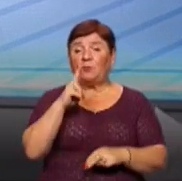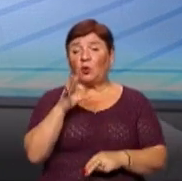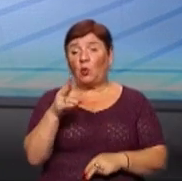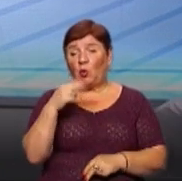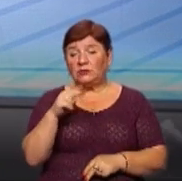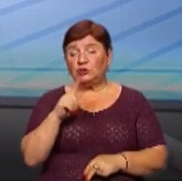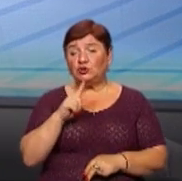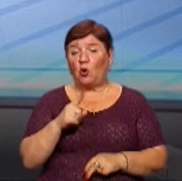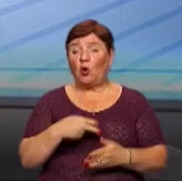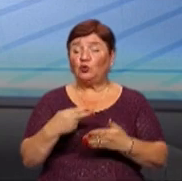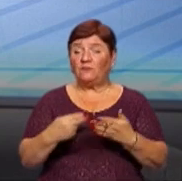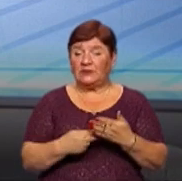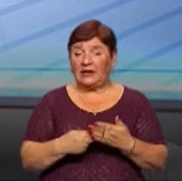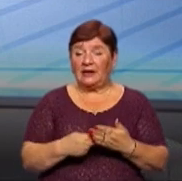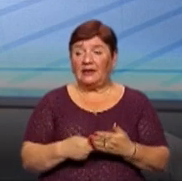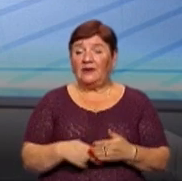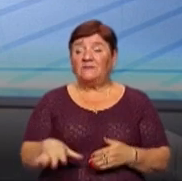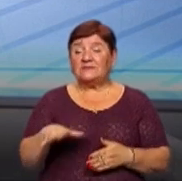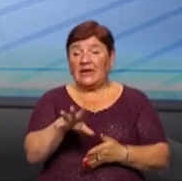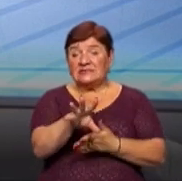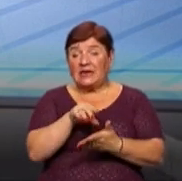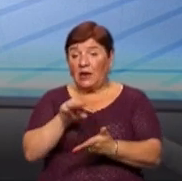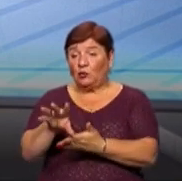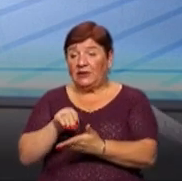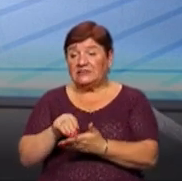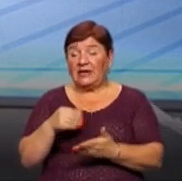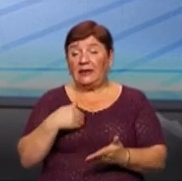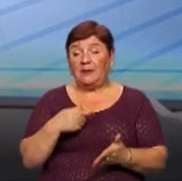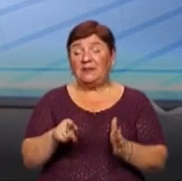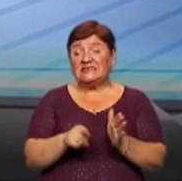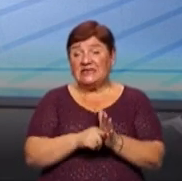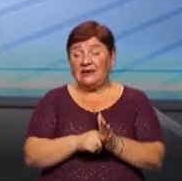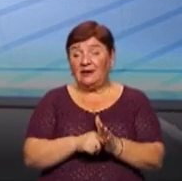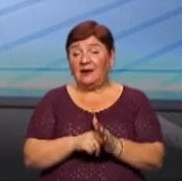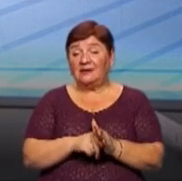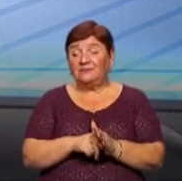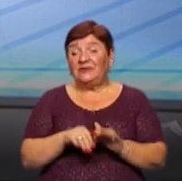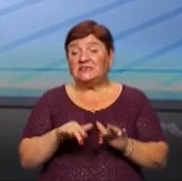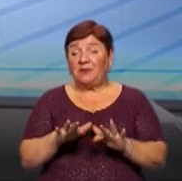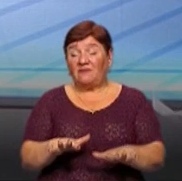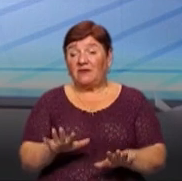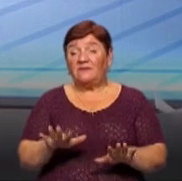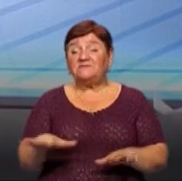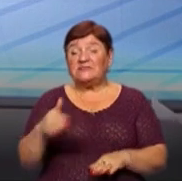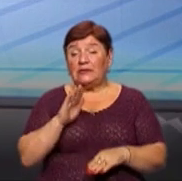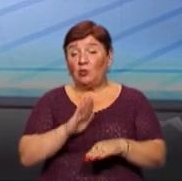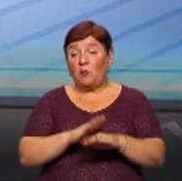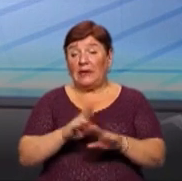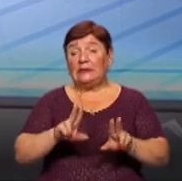всі довідки, що вона має заробітну платі, все в нас сканується і формується електронна пенсійна справа. Всі документи повертаються людині на